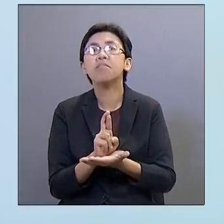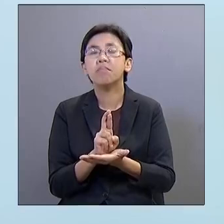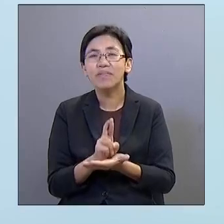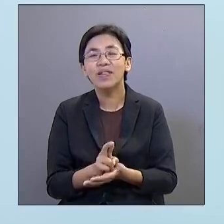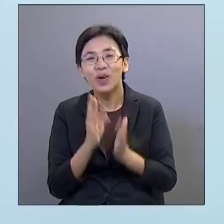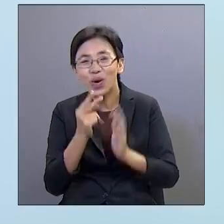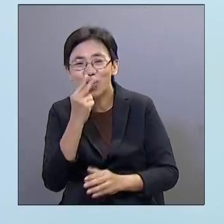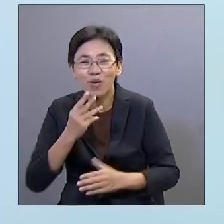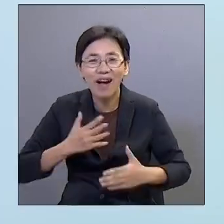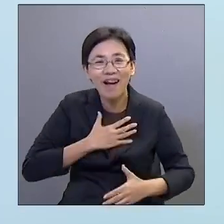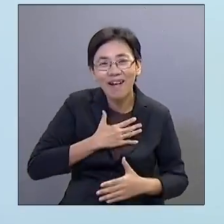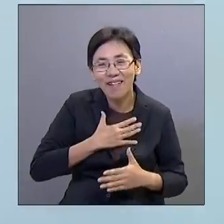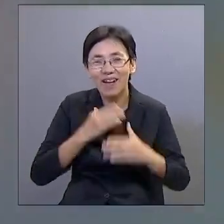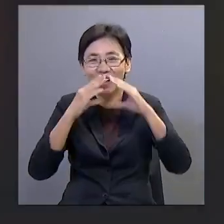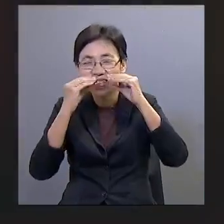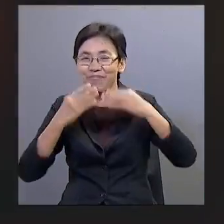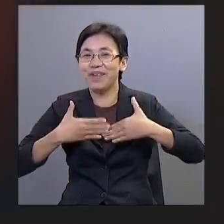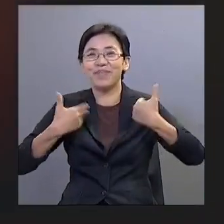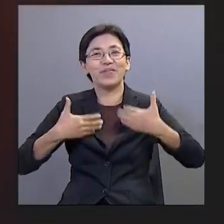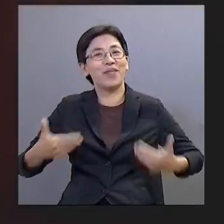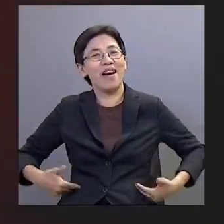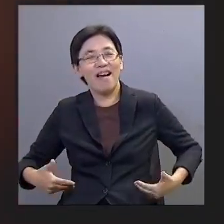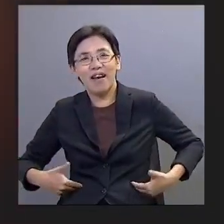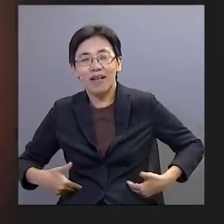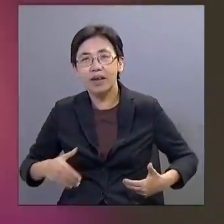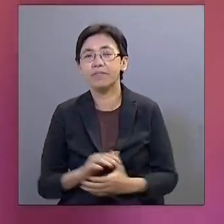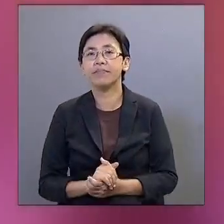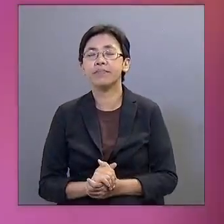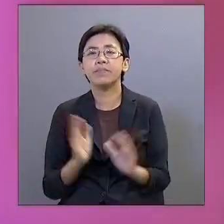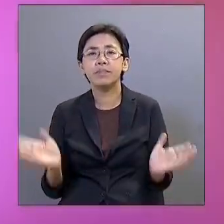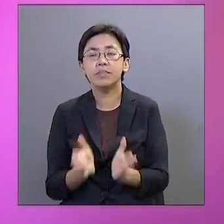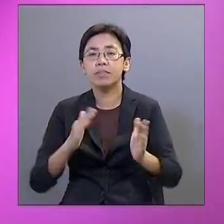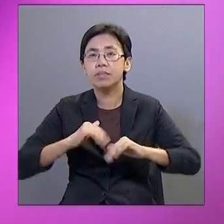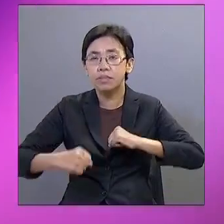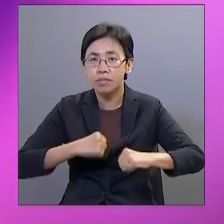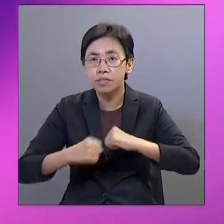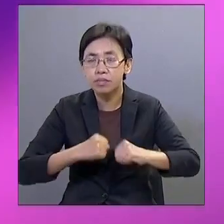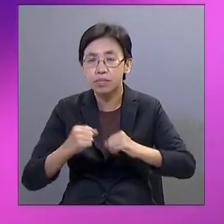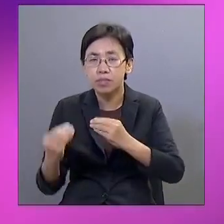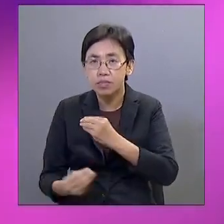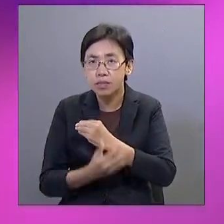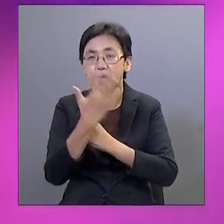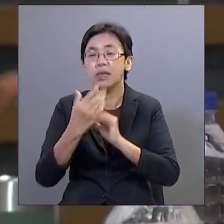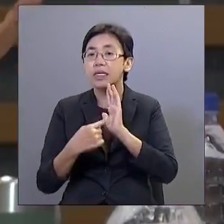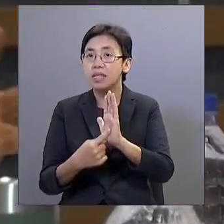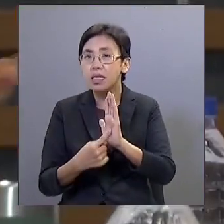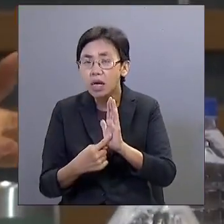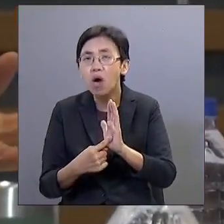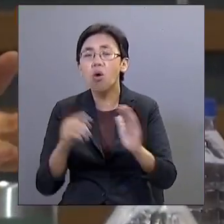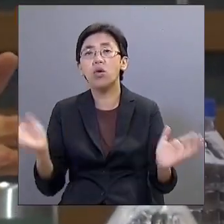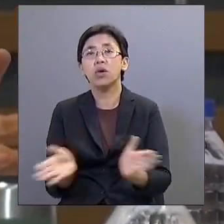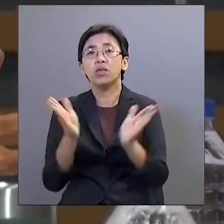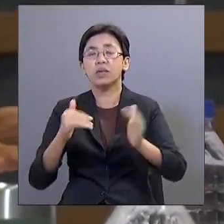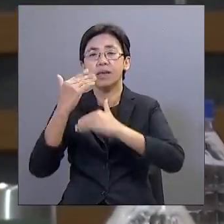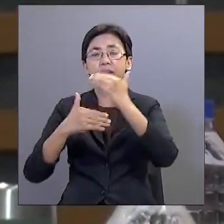อยยิ้มเสียงหัวเราะให้กับคนดูค่ะ ก็เป็นกิจกรรมที่จัดขึ้นเพื่อเป็นการส่งเสริมให้คนรุ่นใหม่มีโอกาสพื้นที่ในการแสดงผลงานแล้วก็ยังส่งเสริมการพัฒน